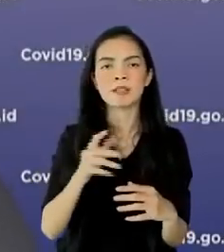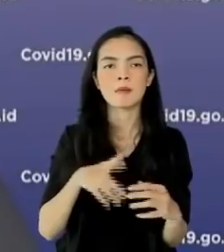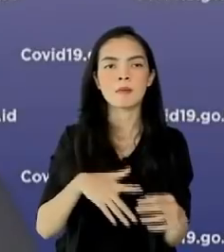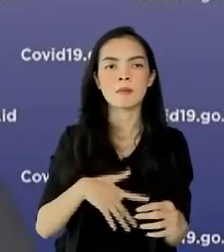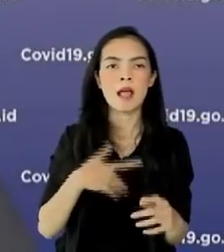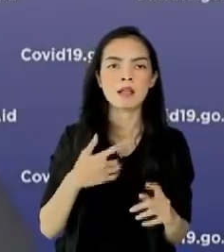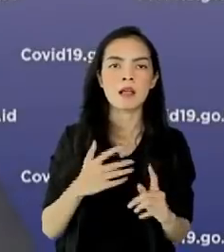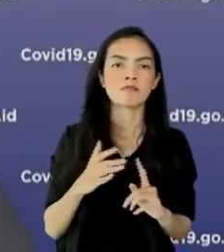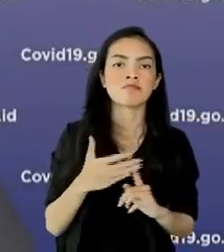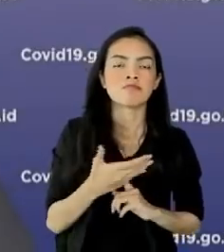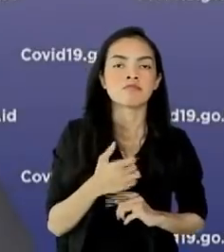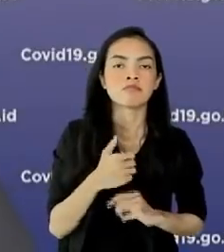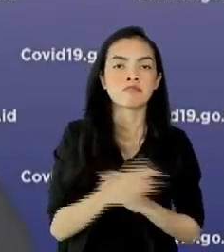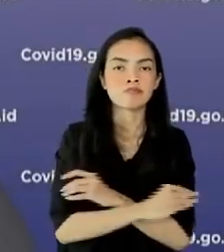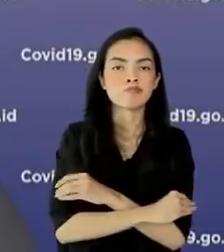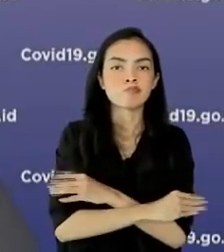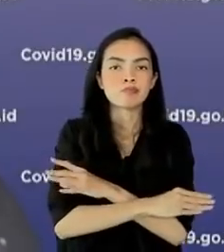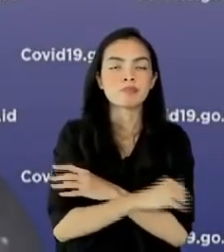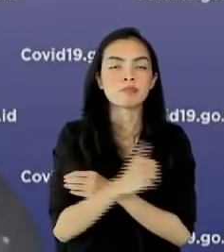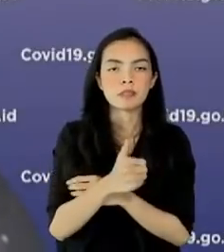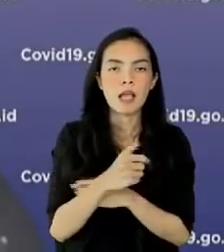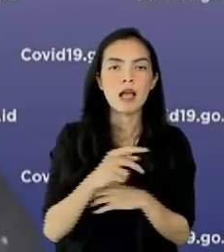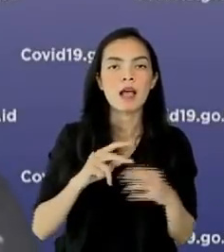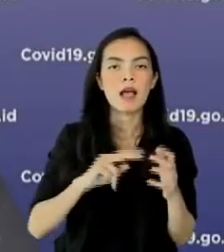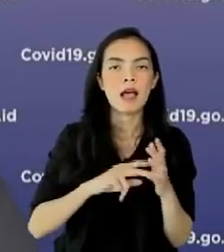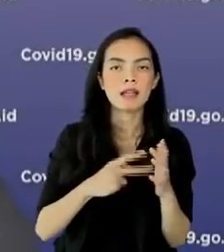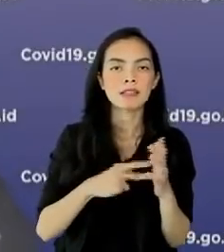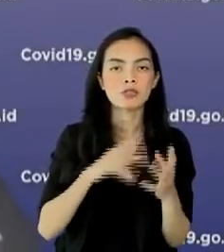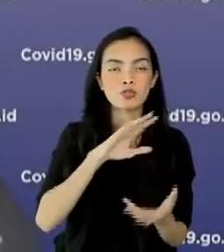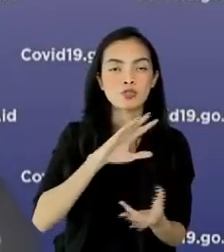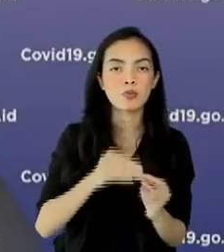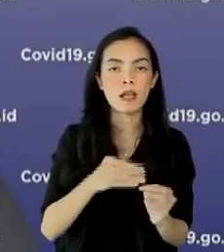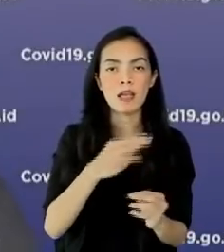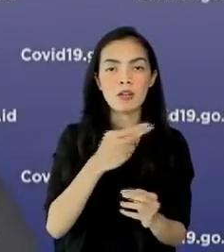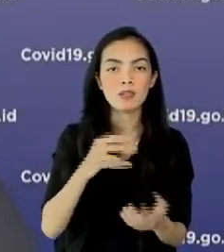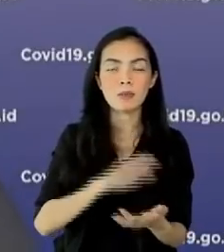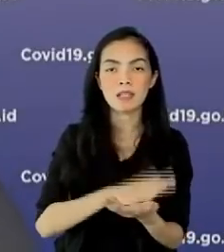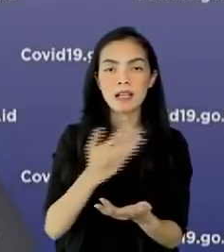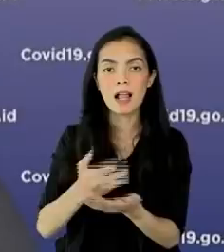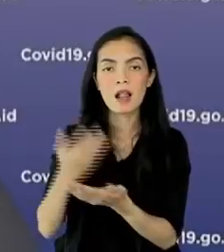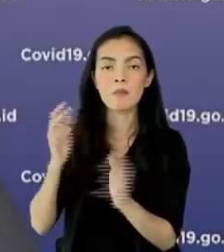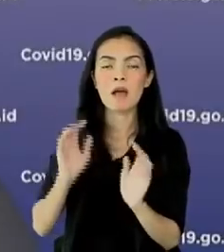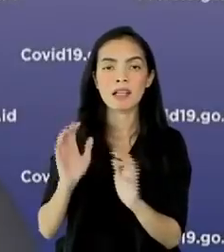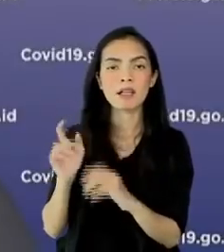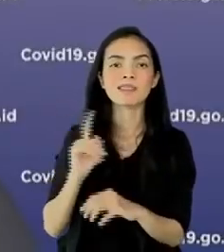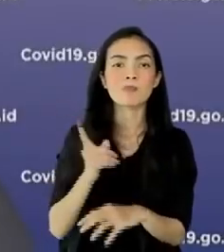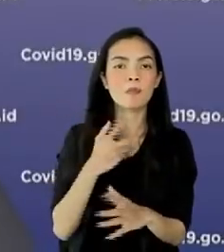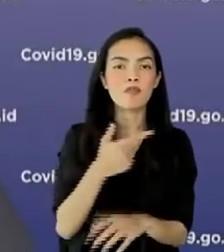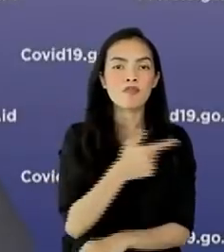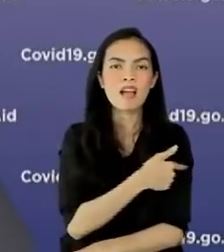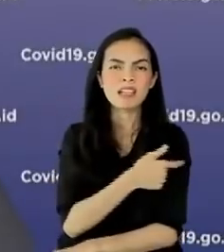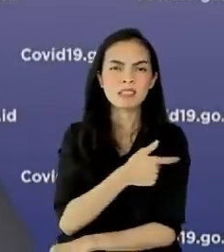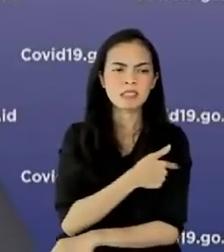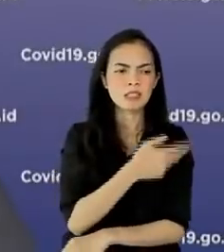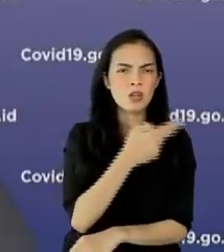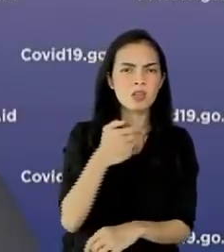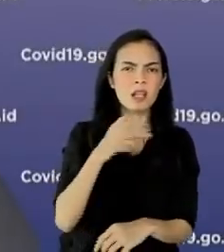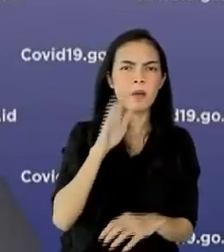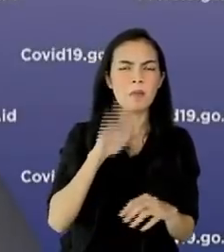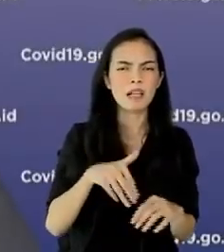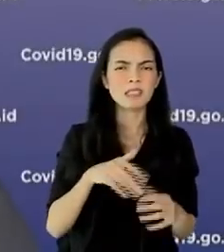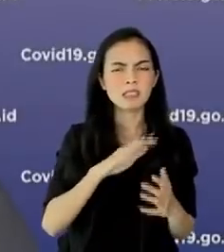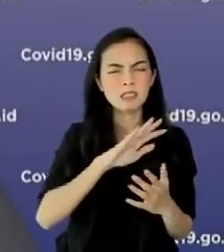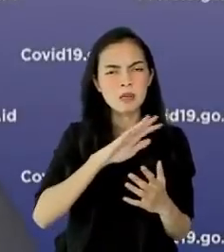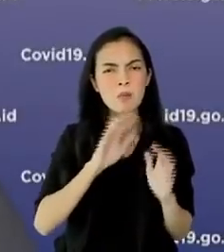Jadi itu juga beberapa faktor risiko yang lain yang mengakibatkan kematian di Indonesia lebih tinggi dibandingkan di luar negeri, karena cakupan vaksinasi kita juga